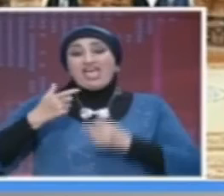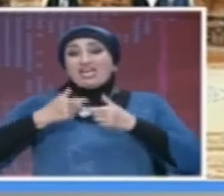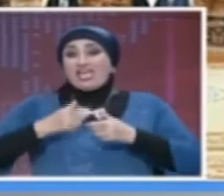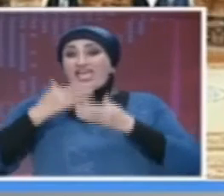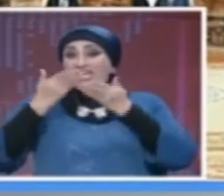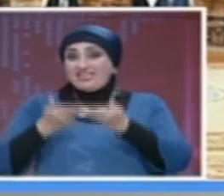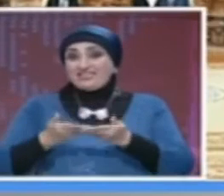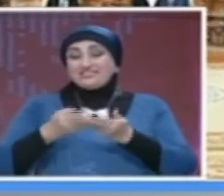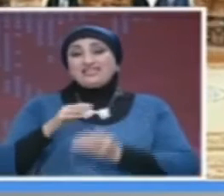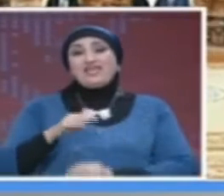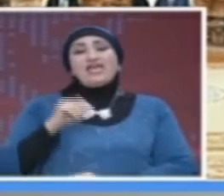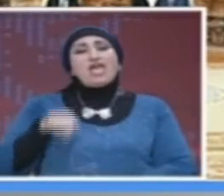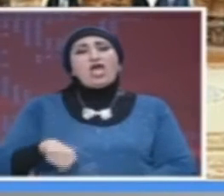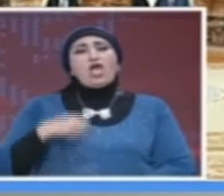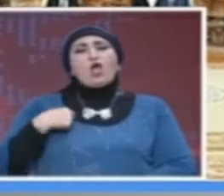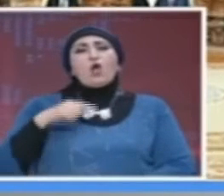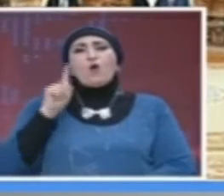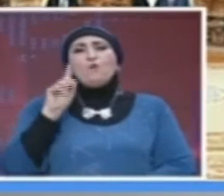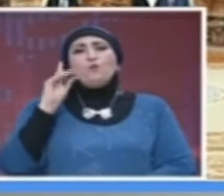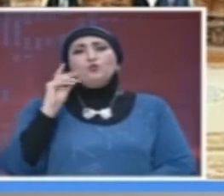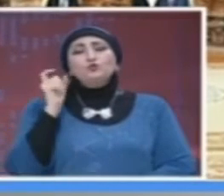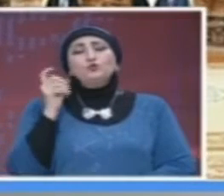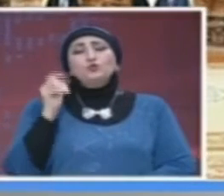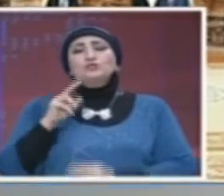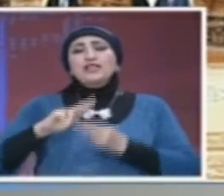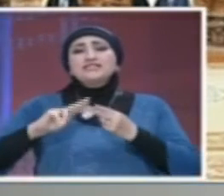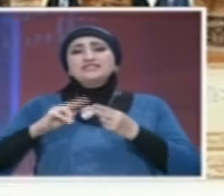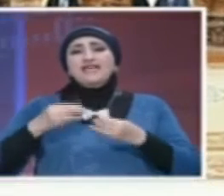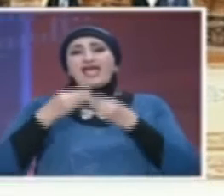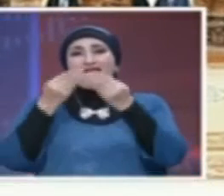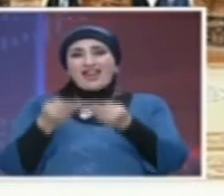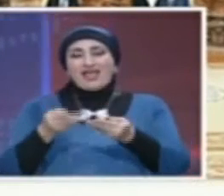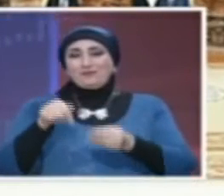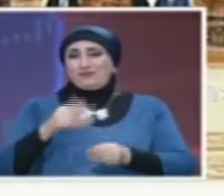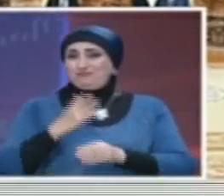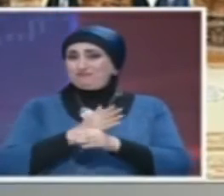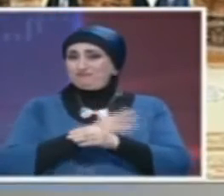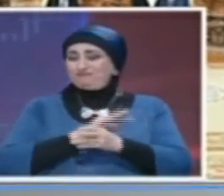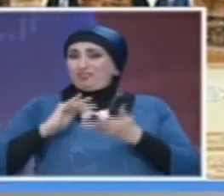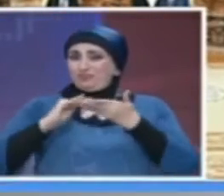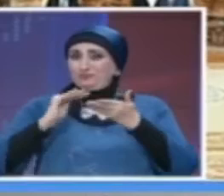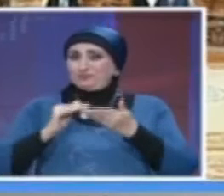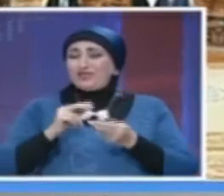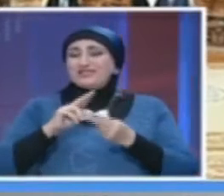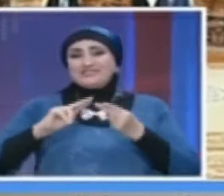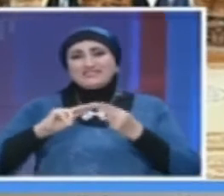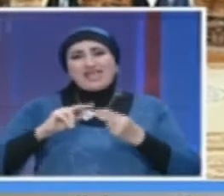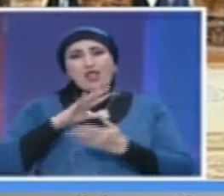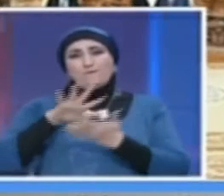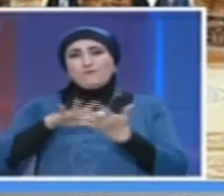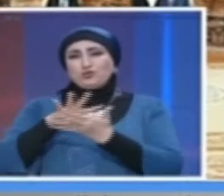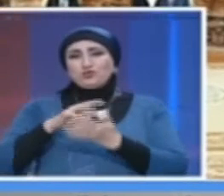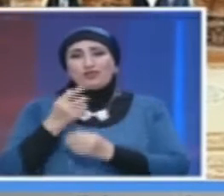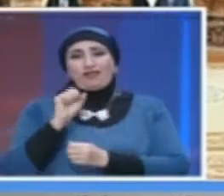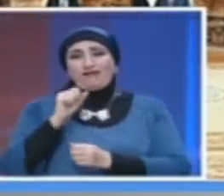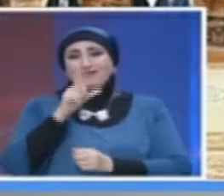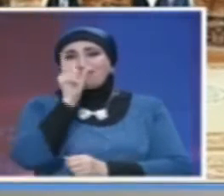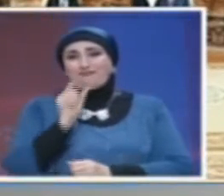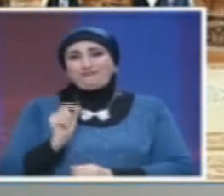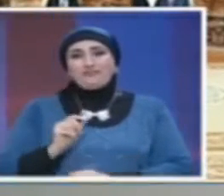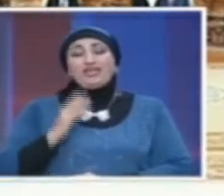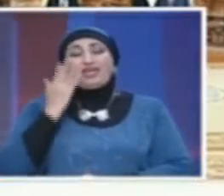مؤسسة كيمت بطرس غالي للسلام، تقديرا لجهوده وإنجازاته في مجال تسوية النزاعات بالقارة